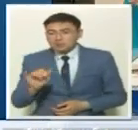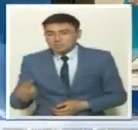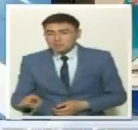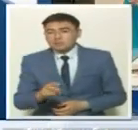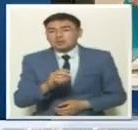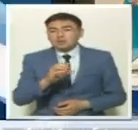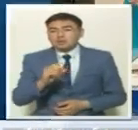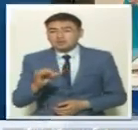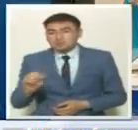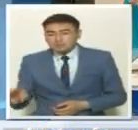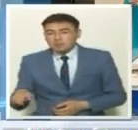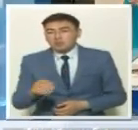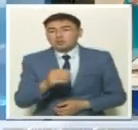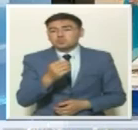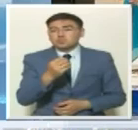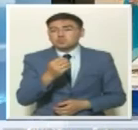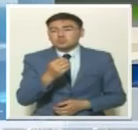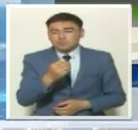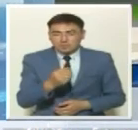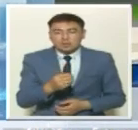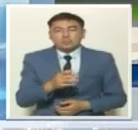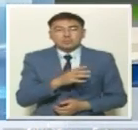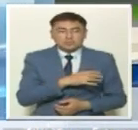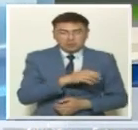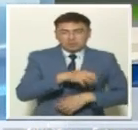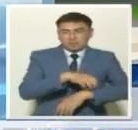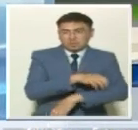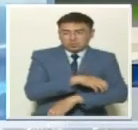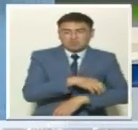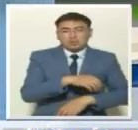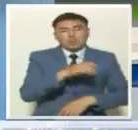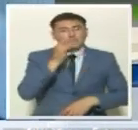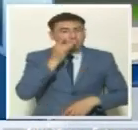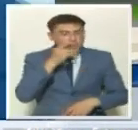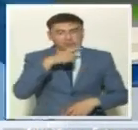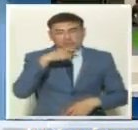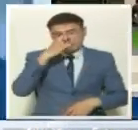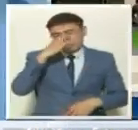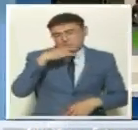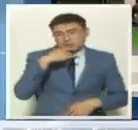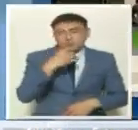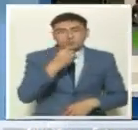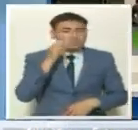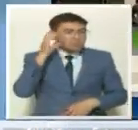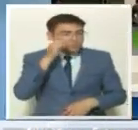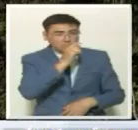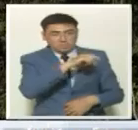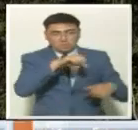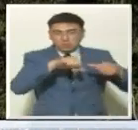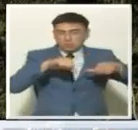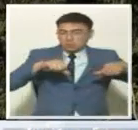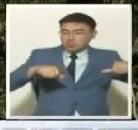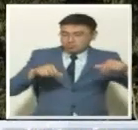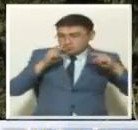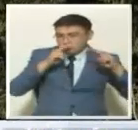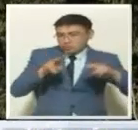Гулим Сисимбаева. Оценивали выступления спортсменов представители Дании, Румынии, России, Казахстана и Узбекистана. Были